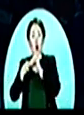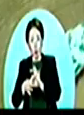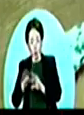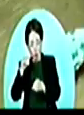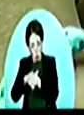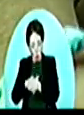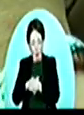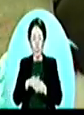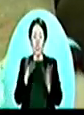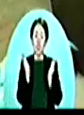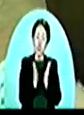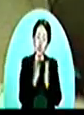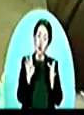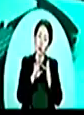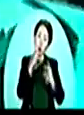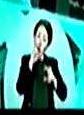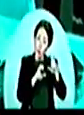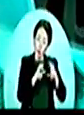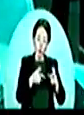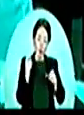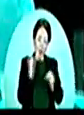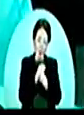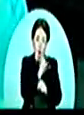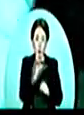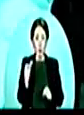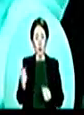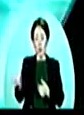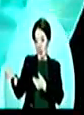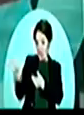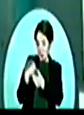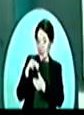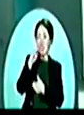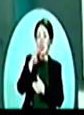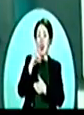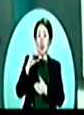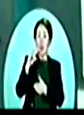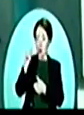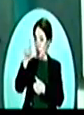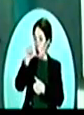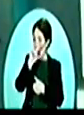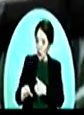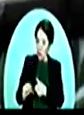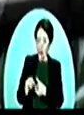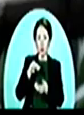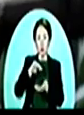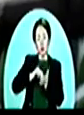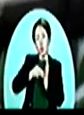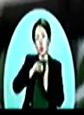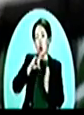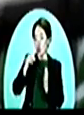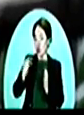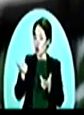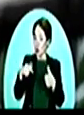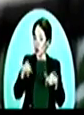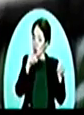оруулж тендерийн материал ирүүлсэн жижиг дунд үйлдвэр үйлчлэгийн эрхлэгчтэй шууд гэрээ байгуулахар